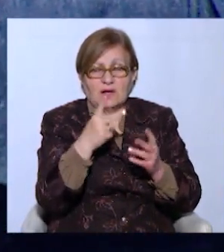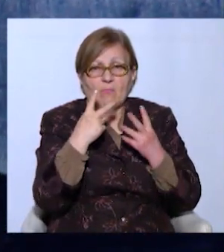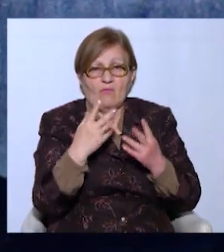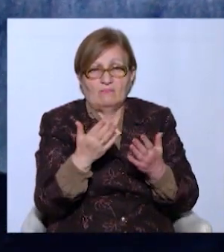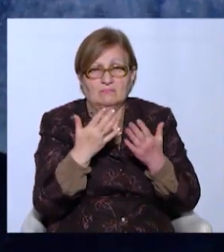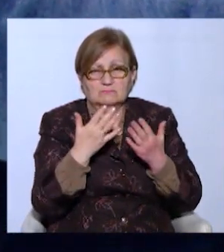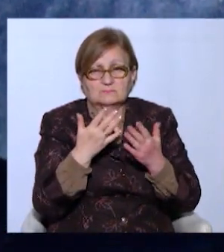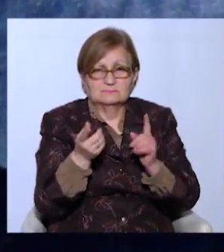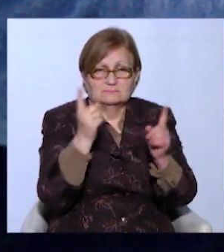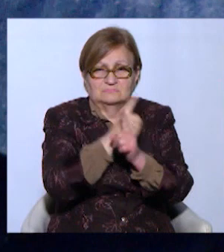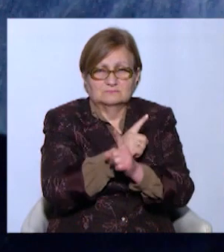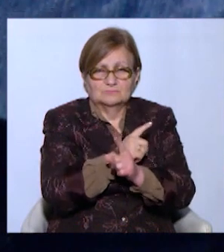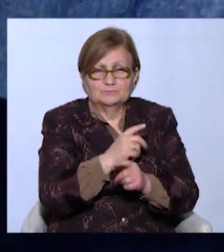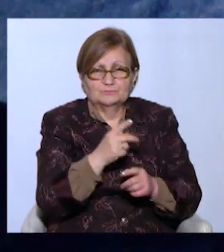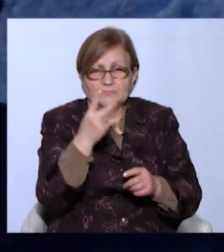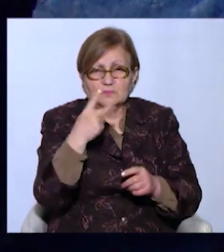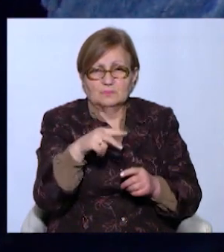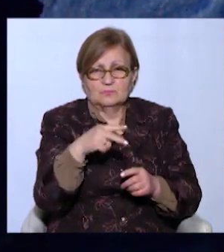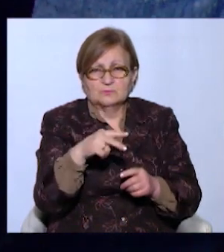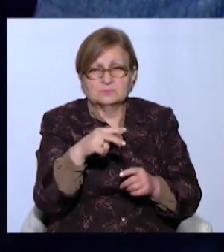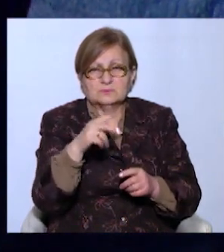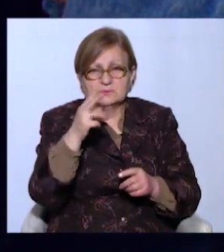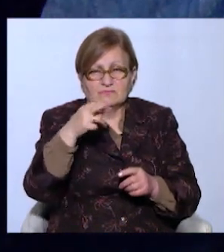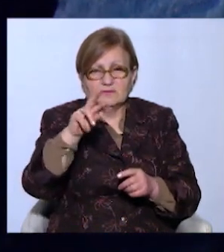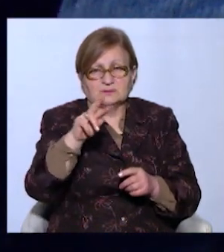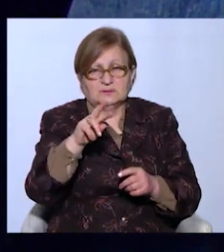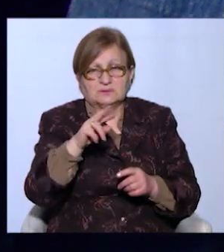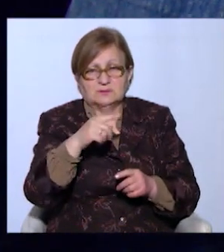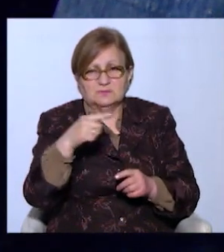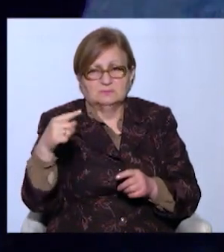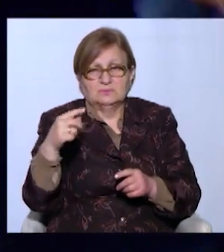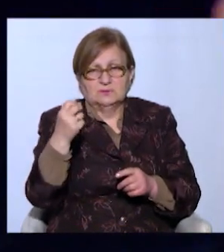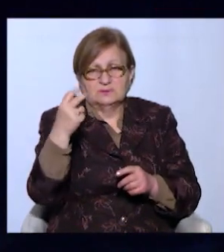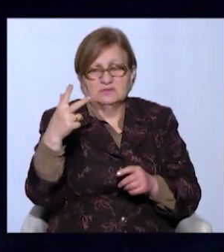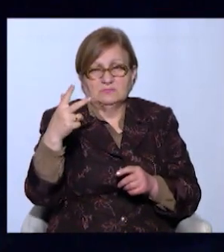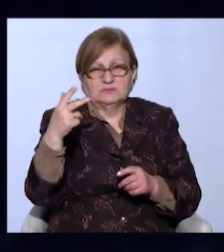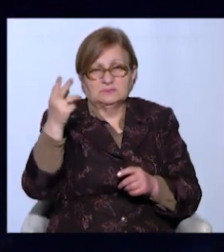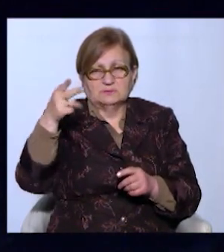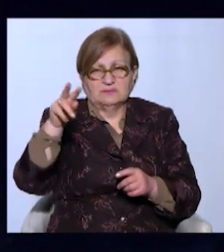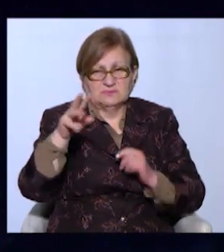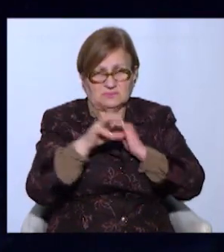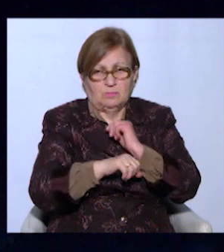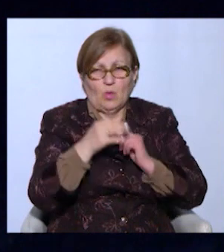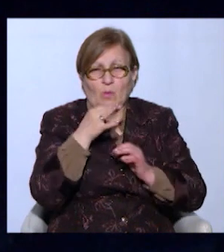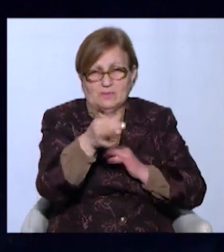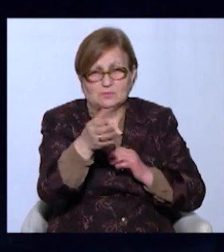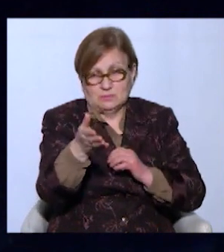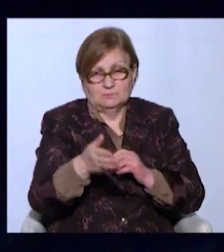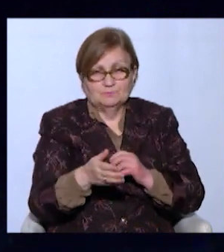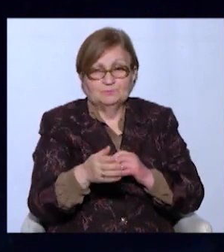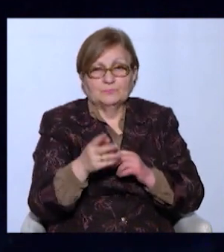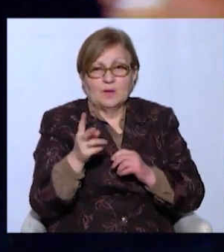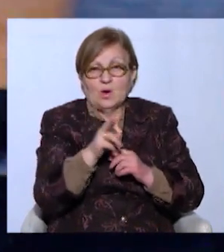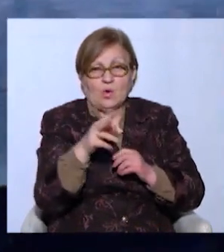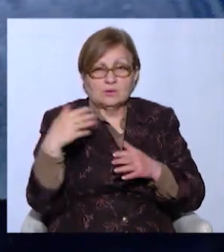რამე. უდრის 20-ის კვადრატს მინუს 13-ის კვადრატი. გამოვიყენოთ ორივე